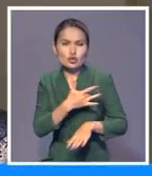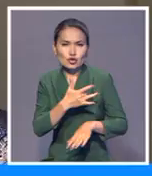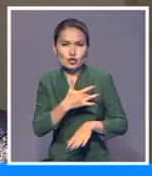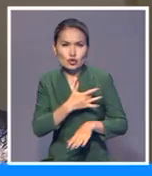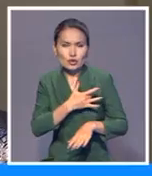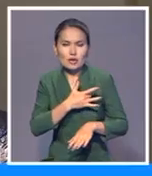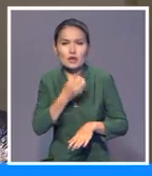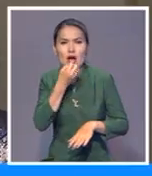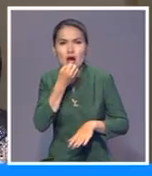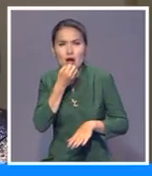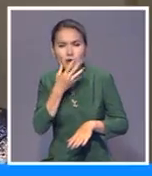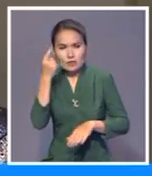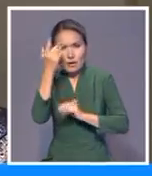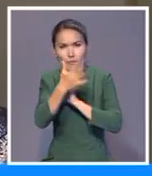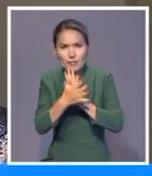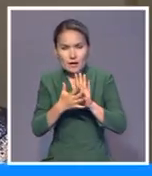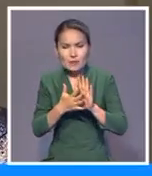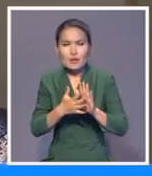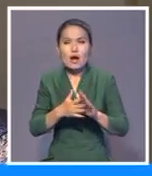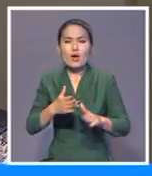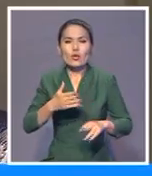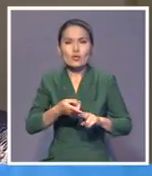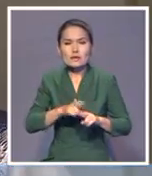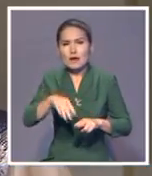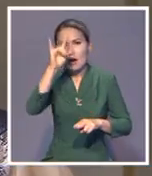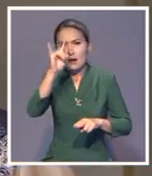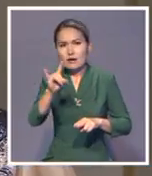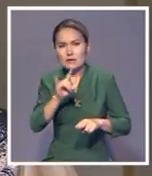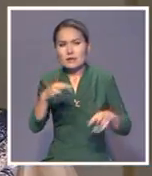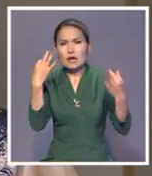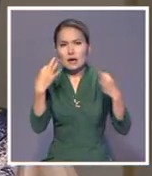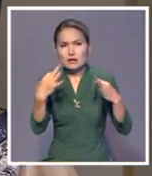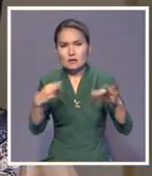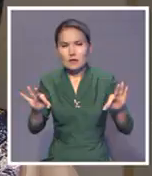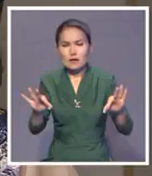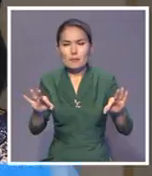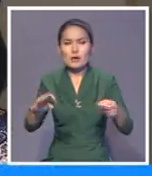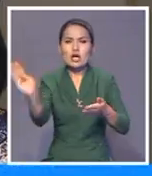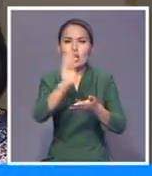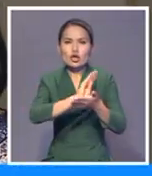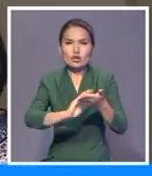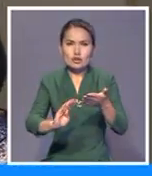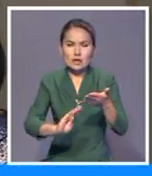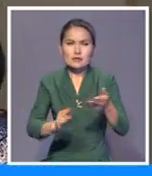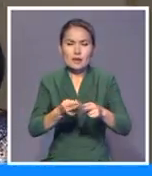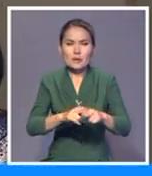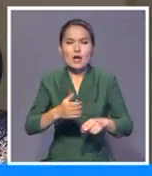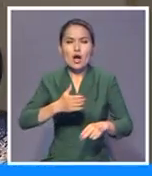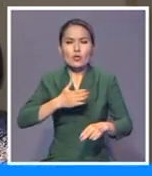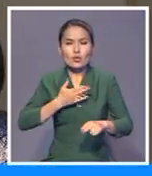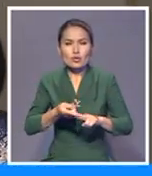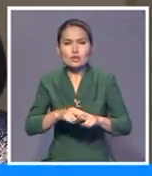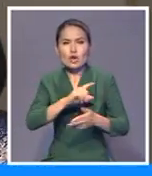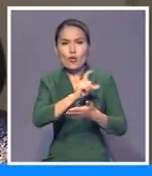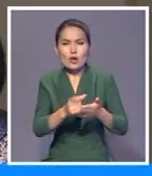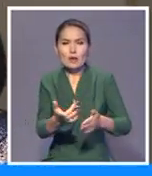арманын айта беріппін, оны өзім байқамаппын бірақ. Өйткені өлең деген нәрсе ол жоспарлы түрде жазылмайды, ол өзінен өзі пайда болады. Демек біздің